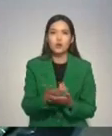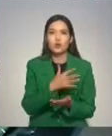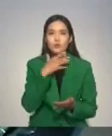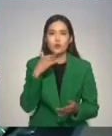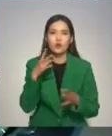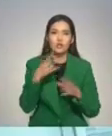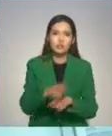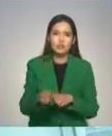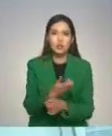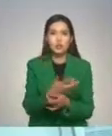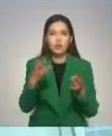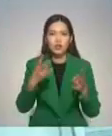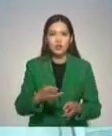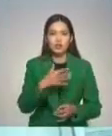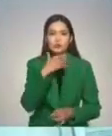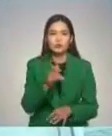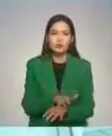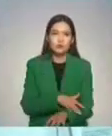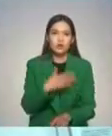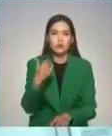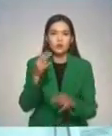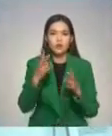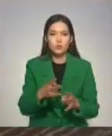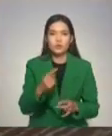множество травм, которые дают о себе знать до сих пор. У